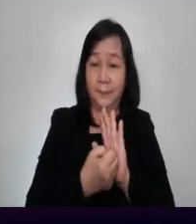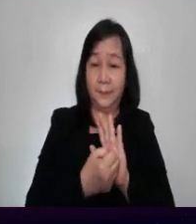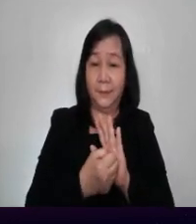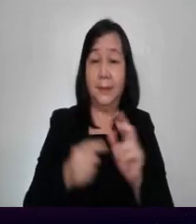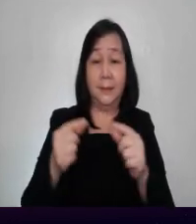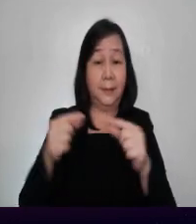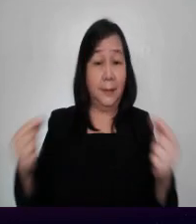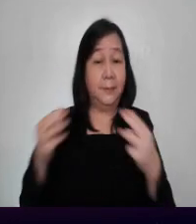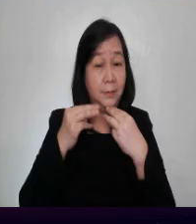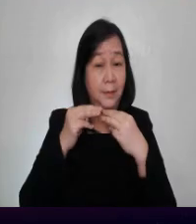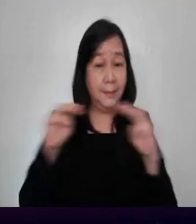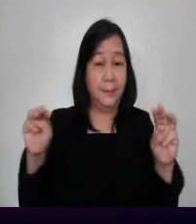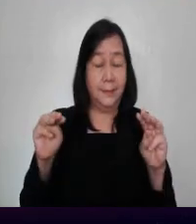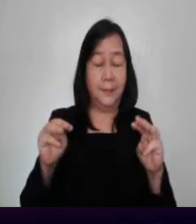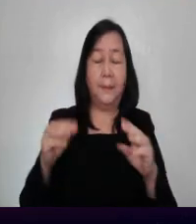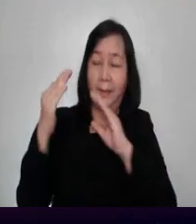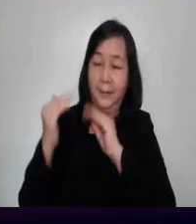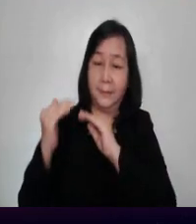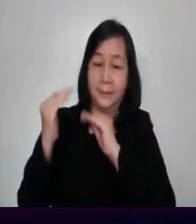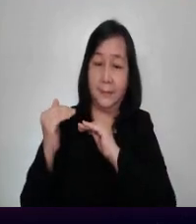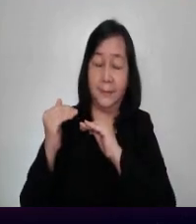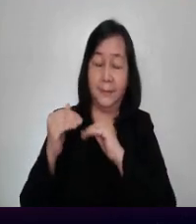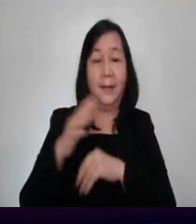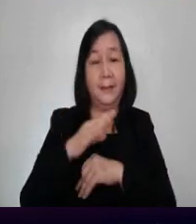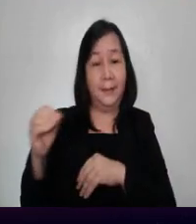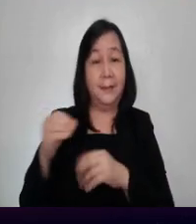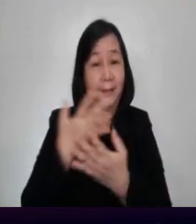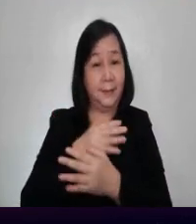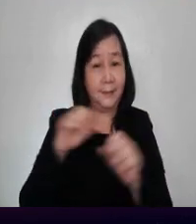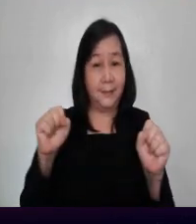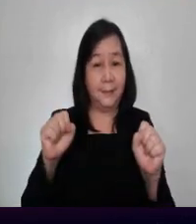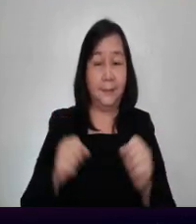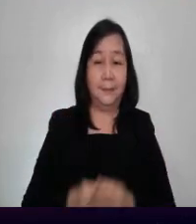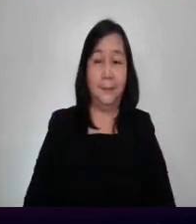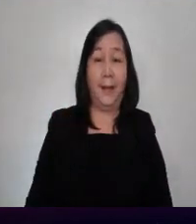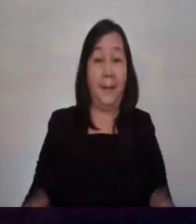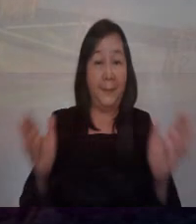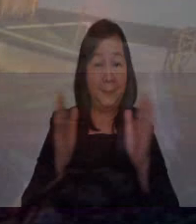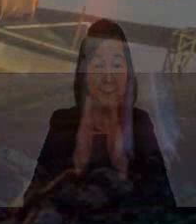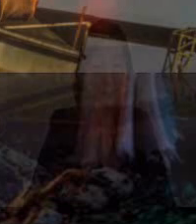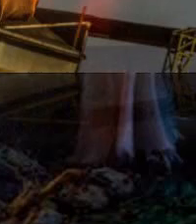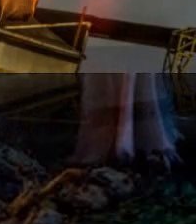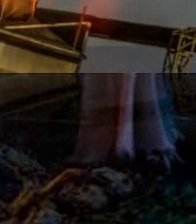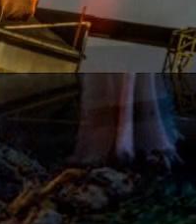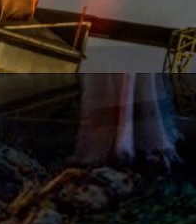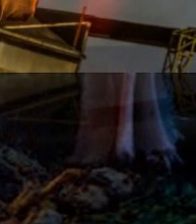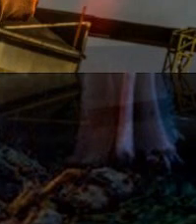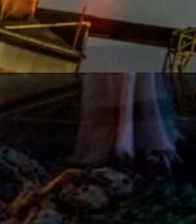ang pinakadakilang mensahe ng pag-asa at kaligtasan. Amen.